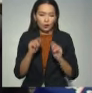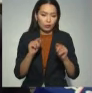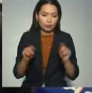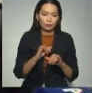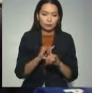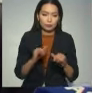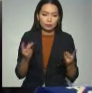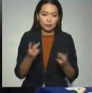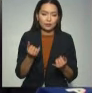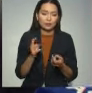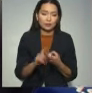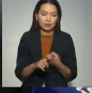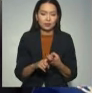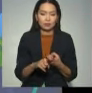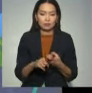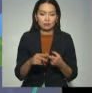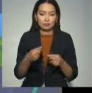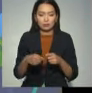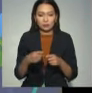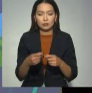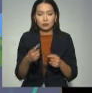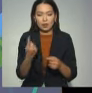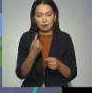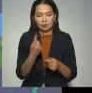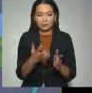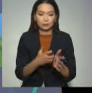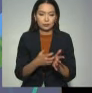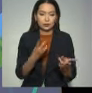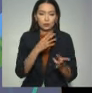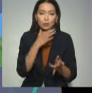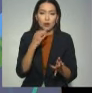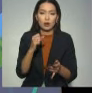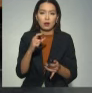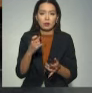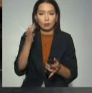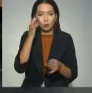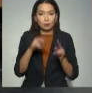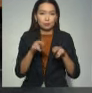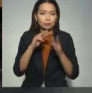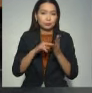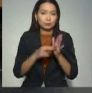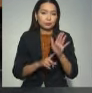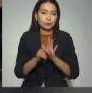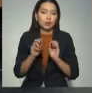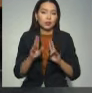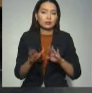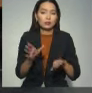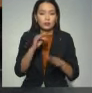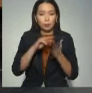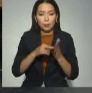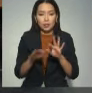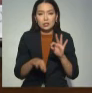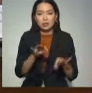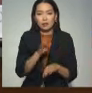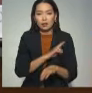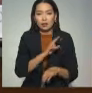разумным построить более чем одну АЭС. Напомню, строительство АЭС намерены начать после того, как завершат все проектные работы.